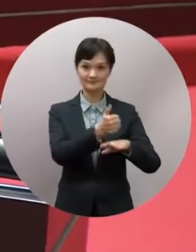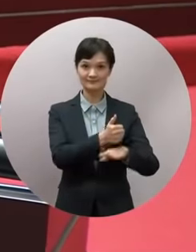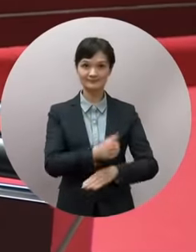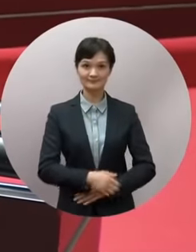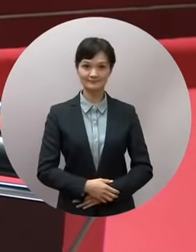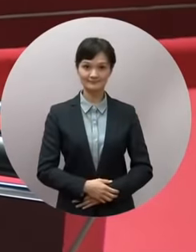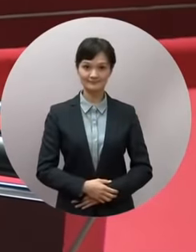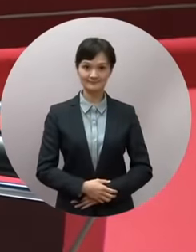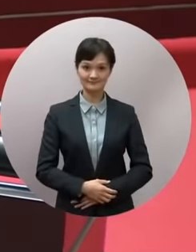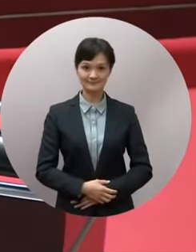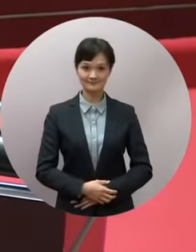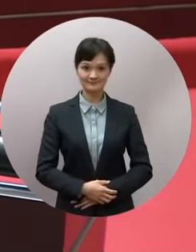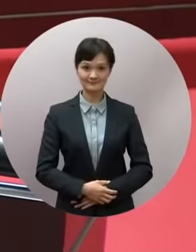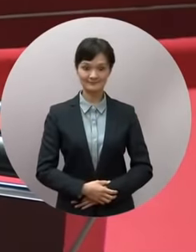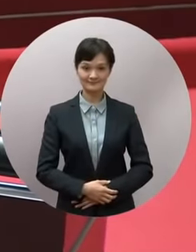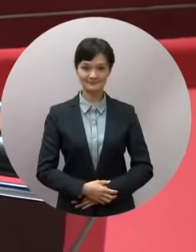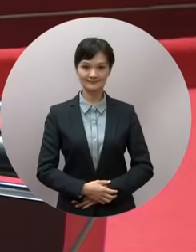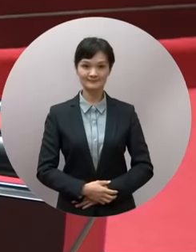育部潘部长请。